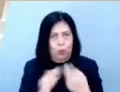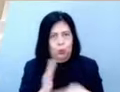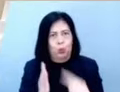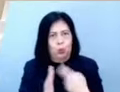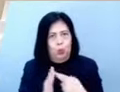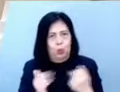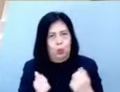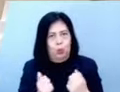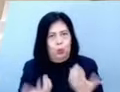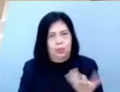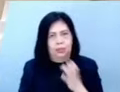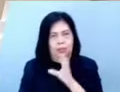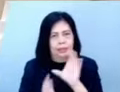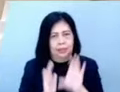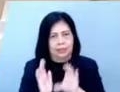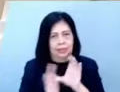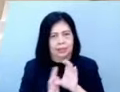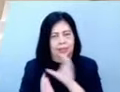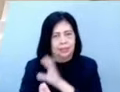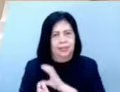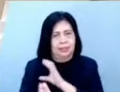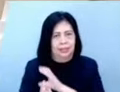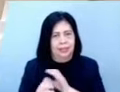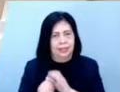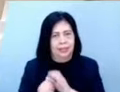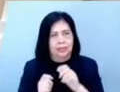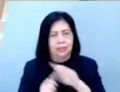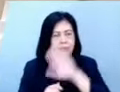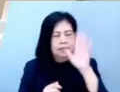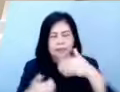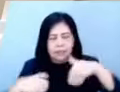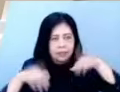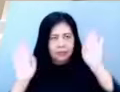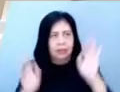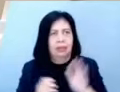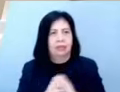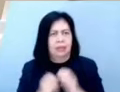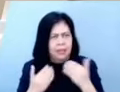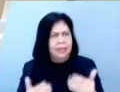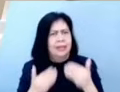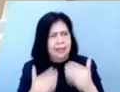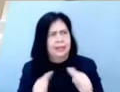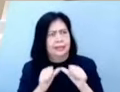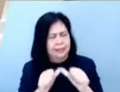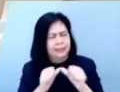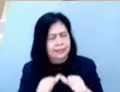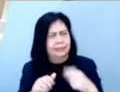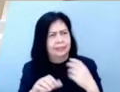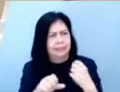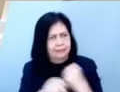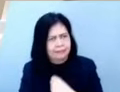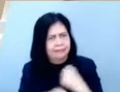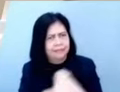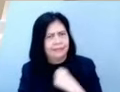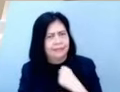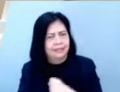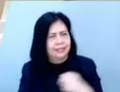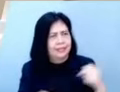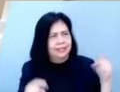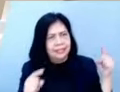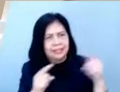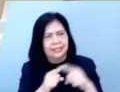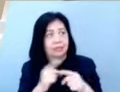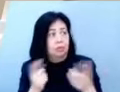and persona. Yung tipong di nag-give up, yung tipong, sige, hanggang saan natin to dadalhin? Hanggang saan mo gustong